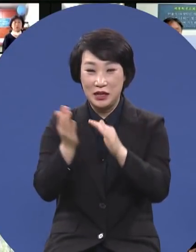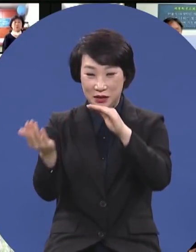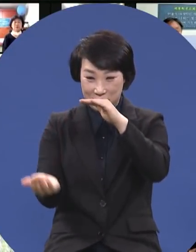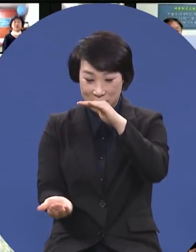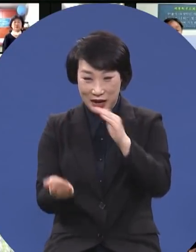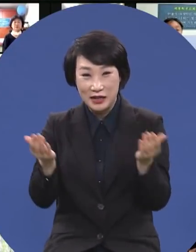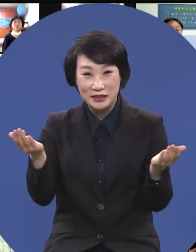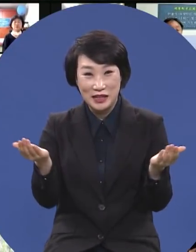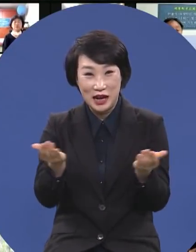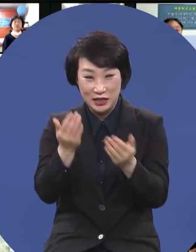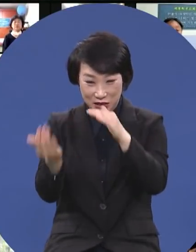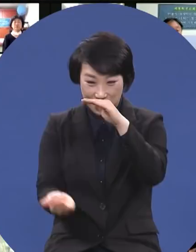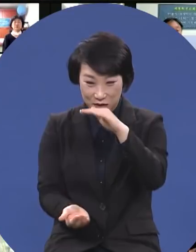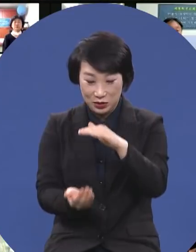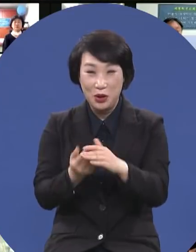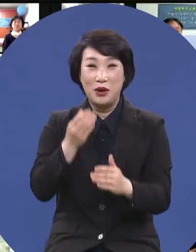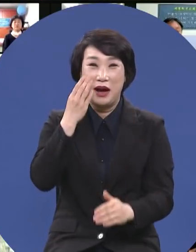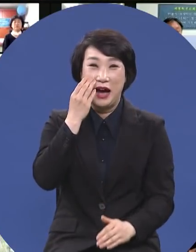만나든지